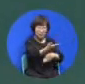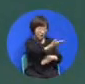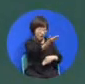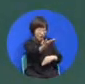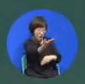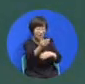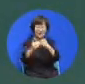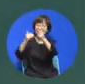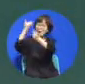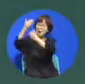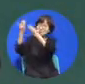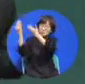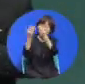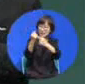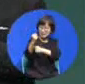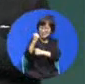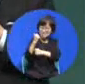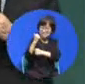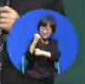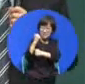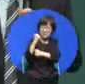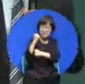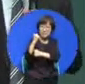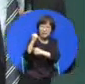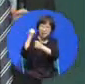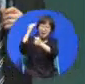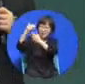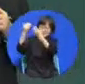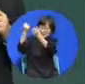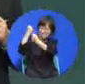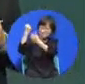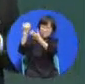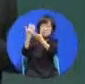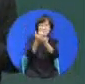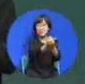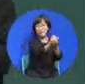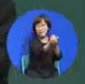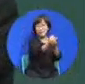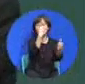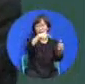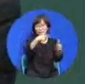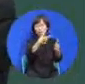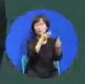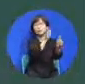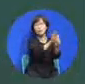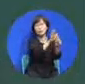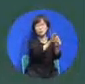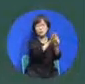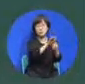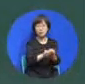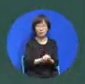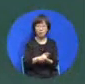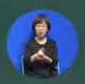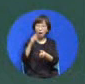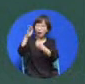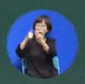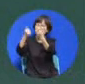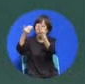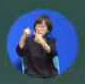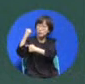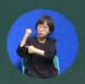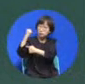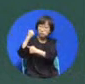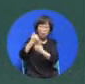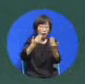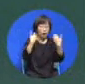the remnants to gain the strength of God, number one. 다른 데는 세상 가서 학교 가서 하면 돼요. 근데 이 부분은 학교에서 못하는 거라니까요. Everything else they